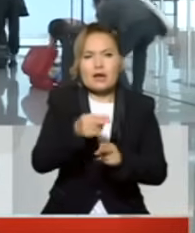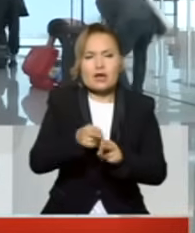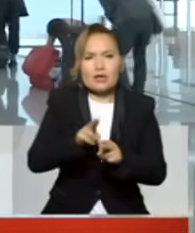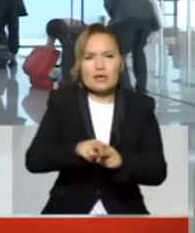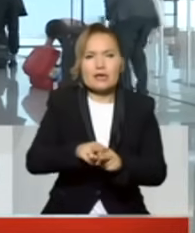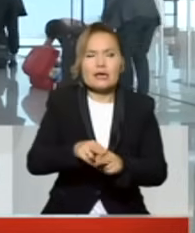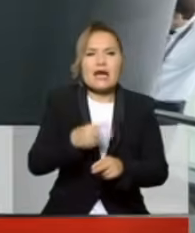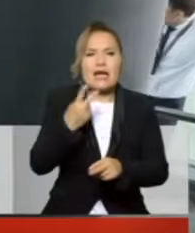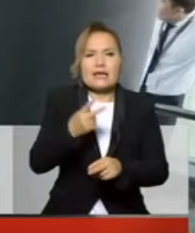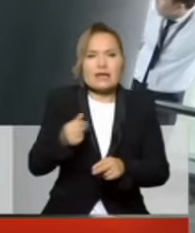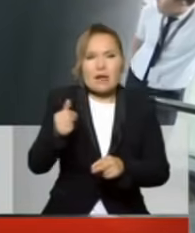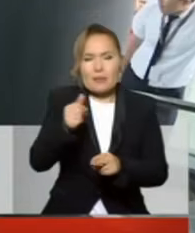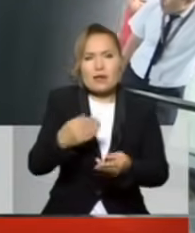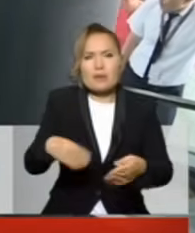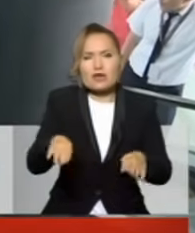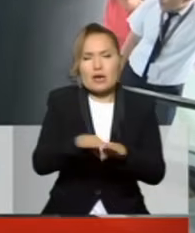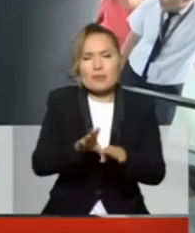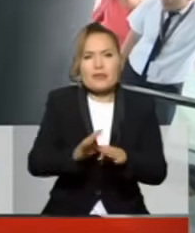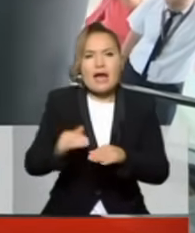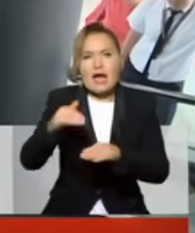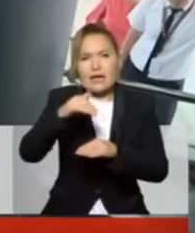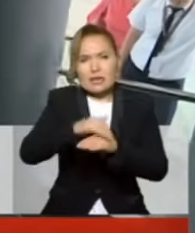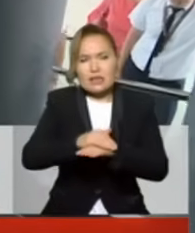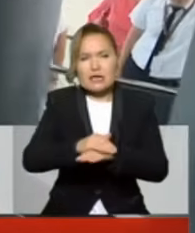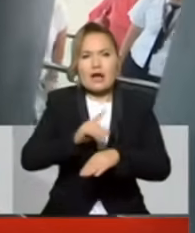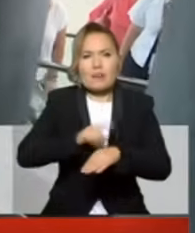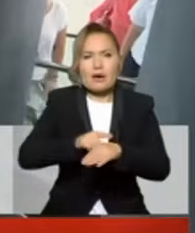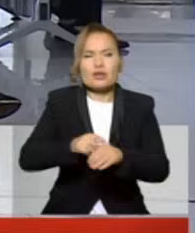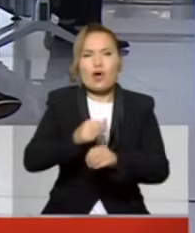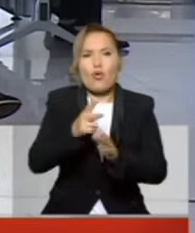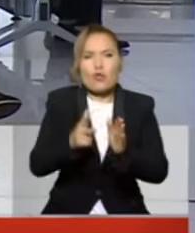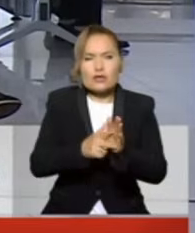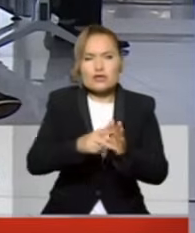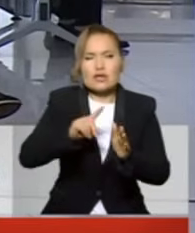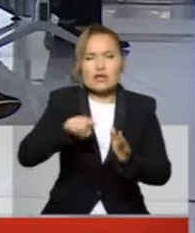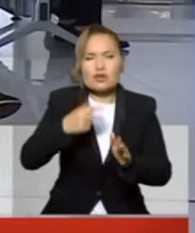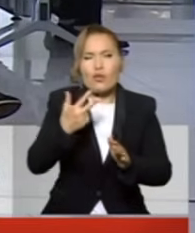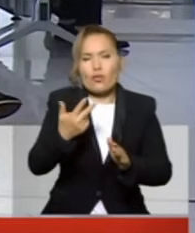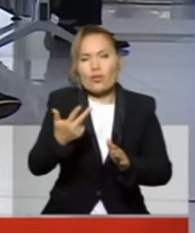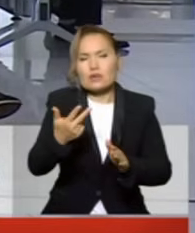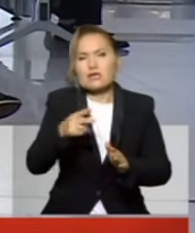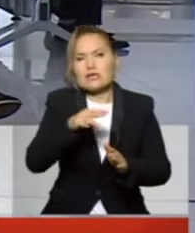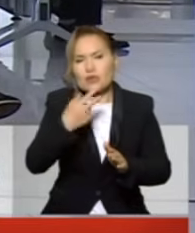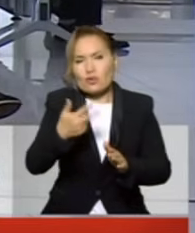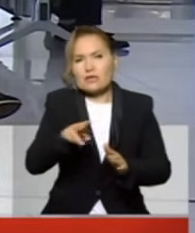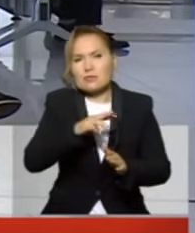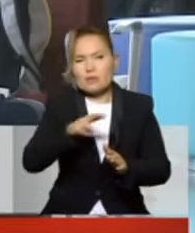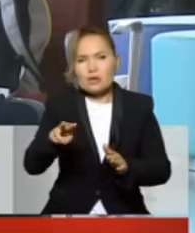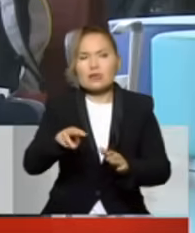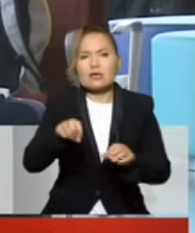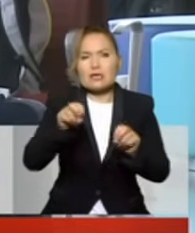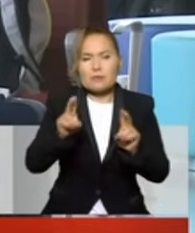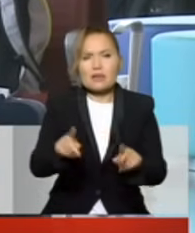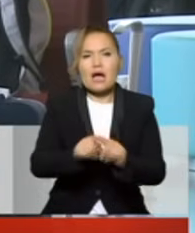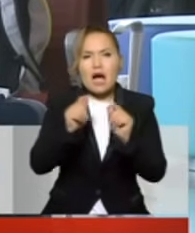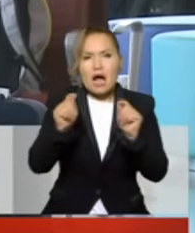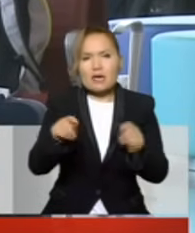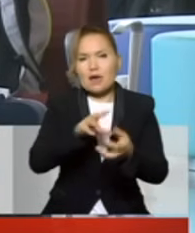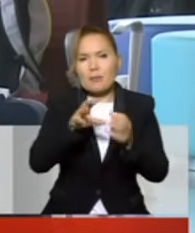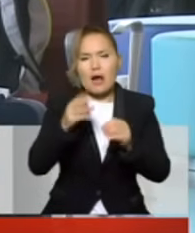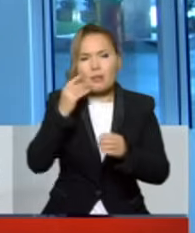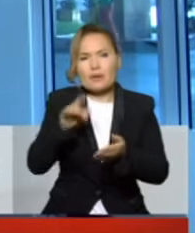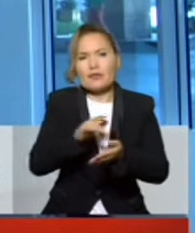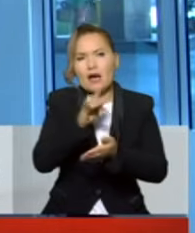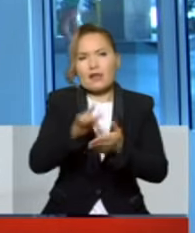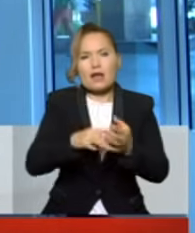рейс үшін 2 сағатқа жабылып, кешкі сағат 18:30-да қайта ашылды. Салдарынан бірқатар рейс кешікті. Кешелі